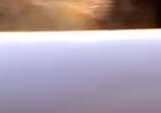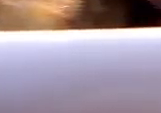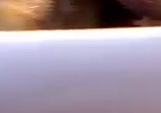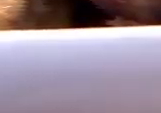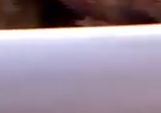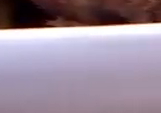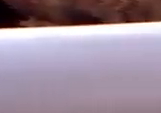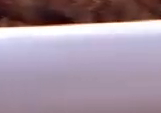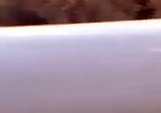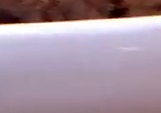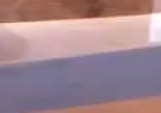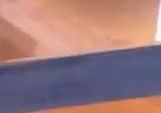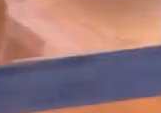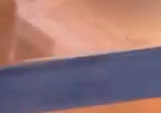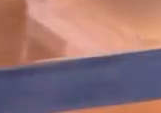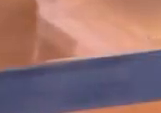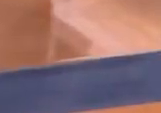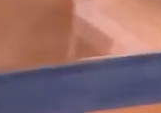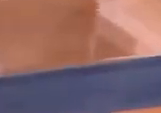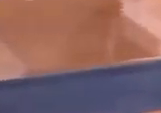tunog paw yung